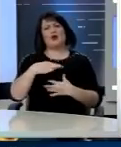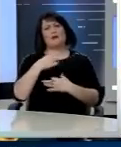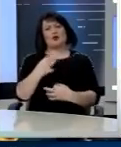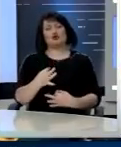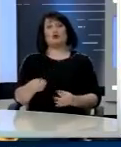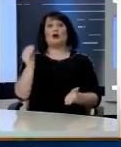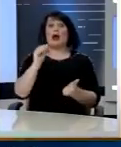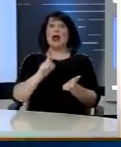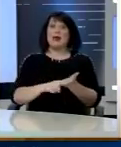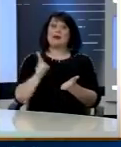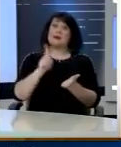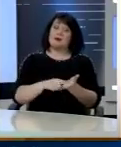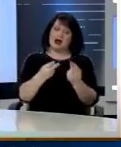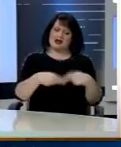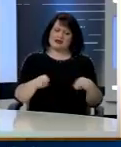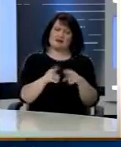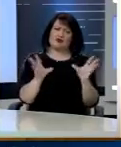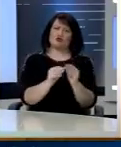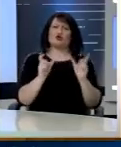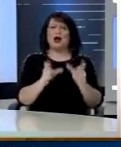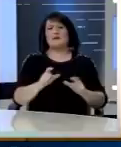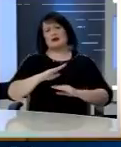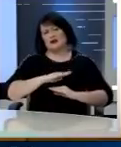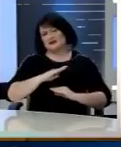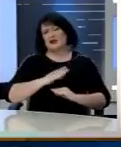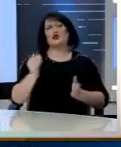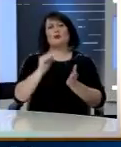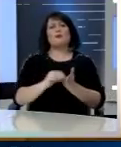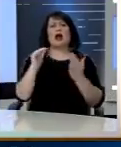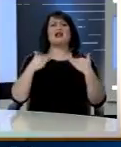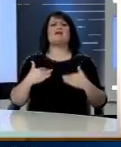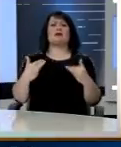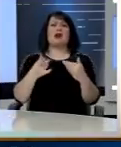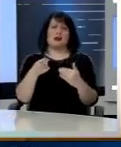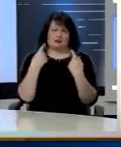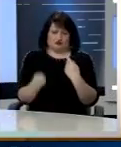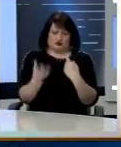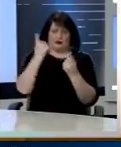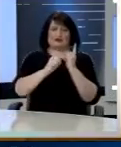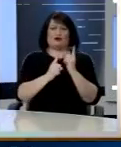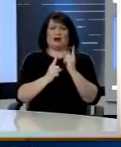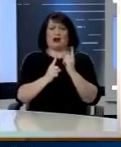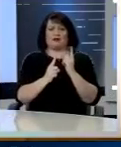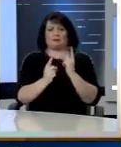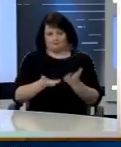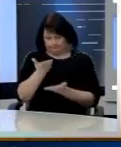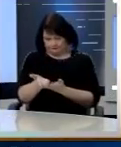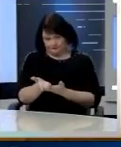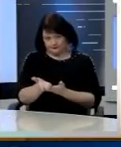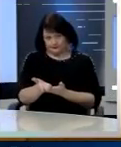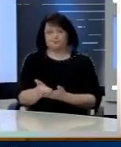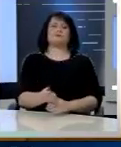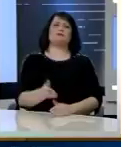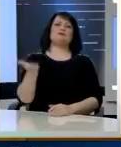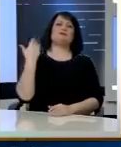έπρεπε να ξαναπεράσουμε τον ΚΙΣΕΑ, να ξανάρθει στη Βουλή, διότι θα πρόκειται περί άλλης διακρατικής συμφωνίας. Όσον αφορά λοιπόν τα